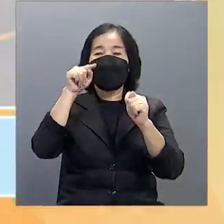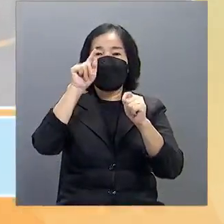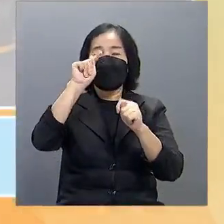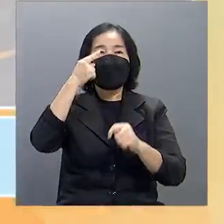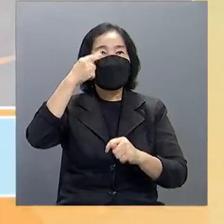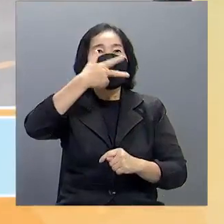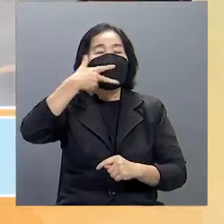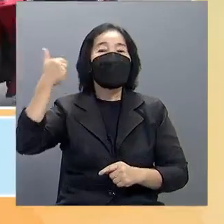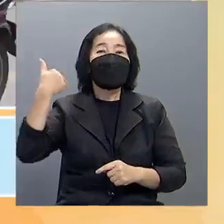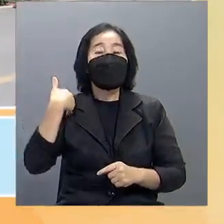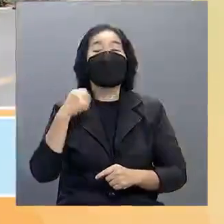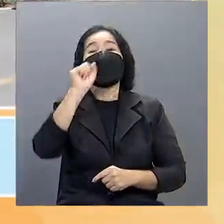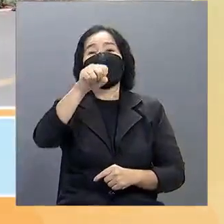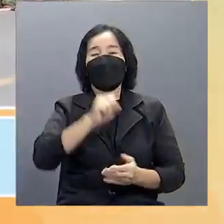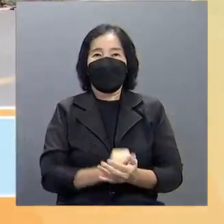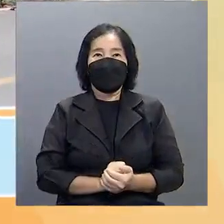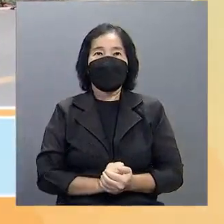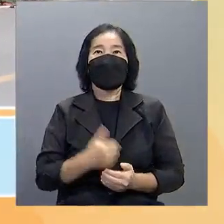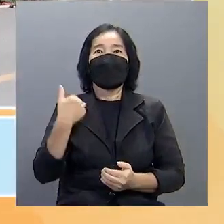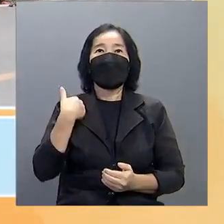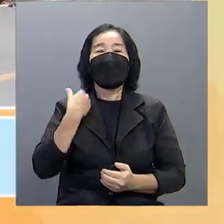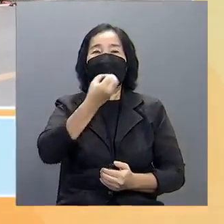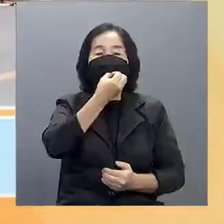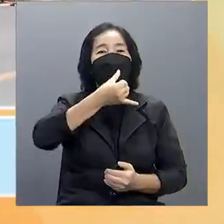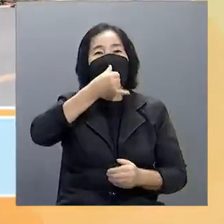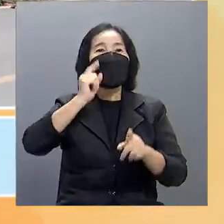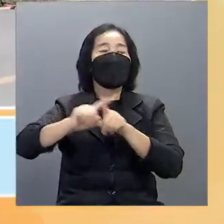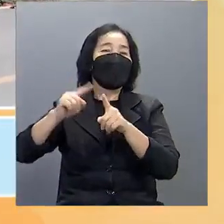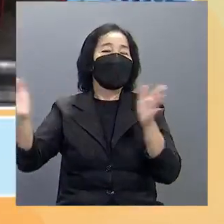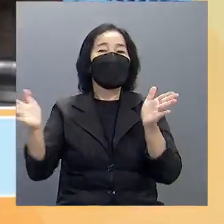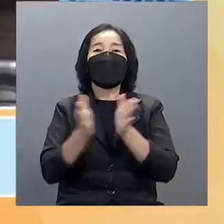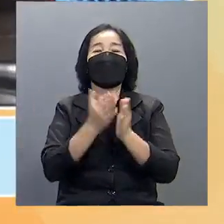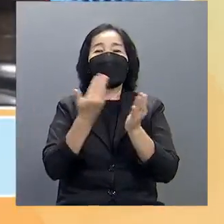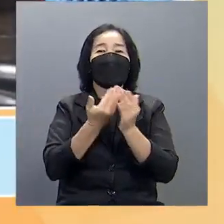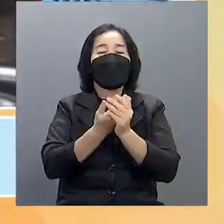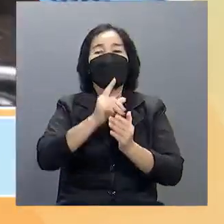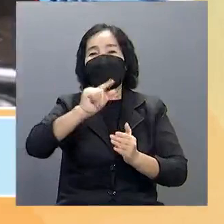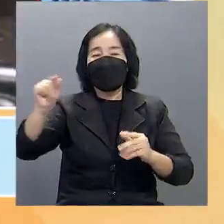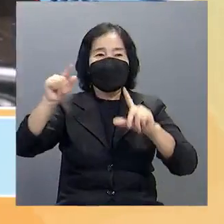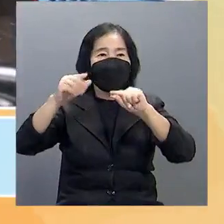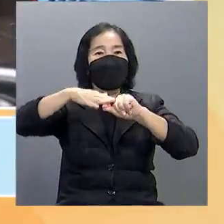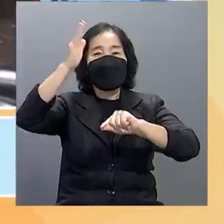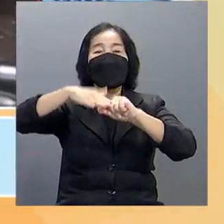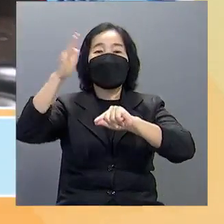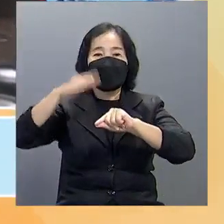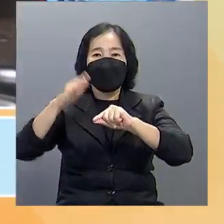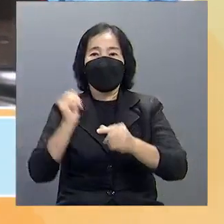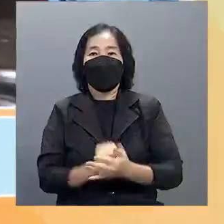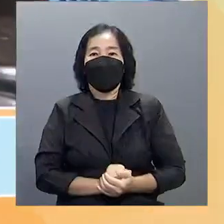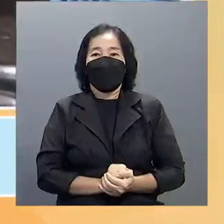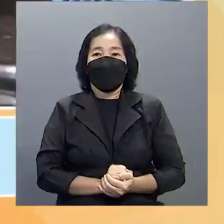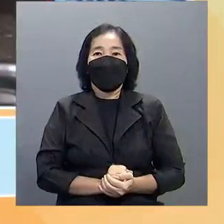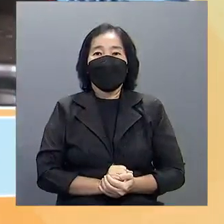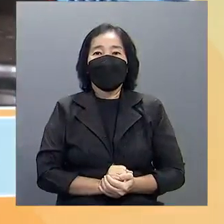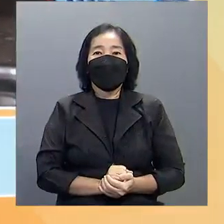ใช ่ใช่ซาวบาทก็เลยเป็นถนนซาวบาทก็คือเป็นถนน20บาทนะคะเริ่มต้น20บาทกันเลยจ้านะคะ